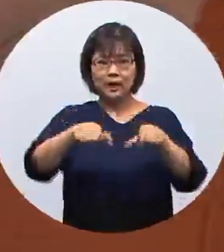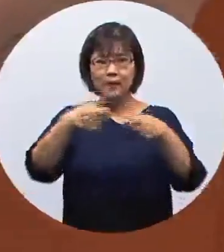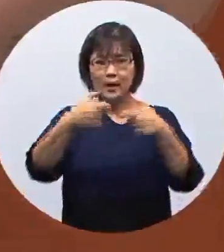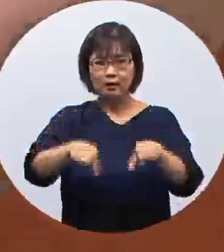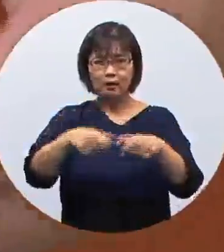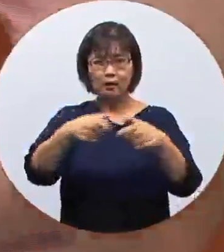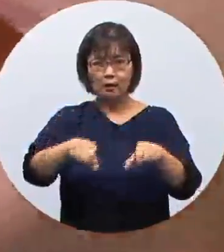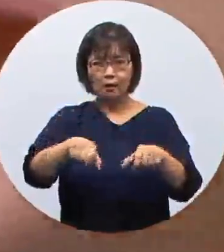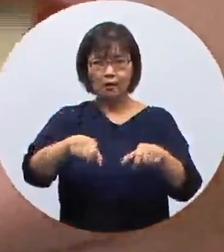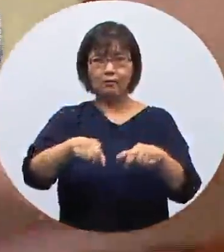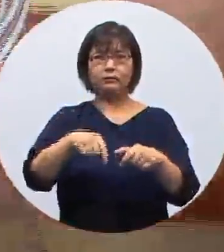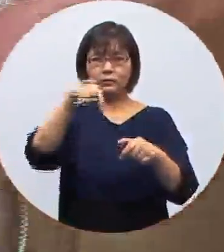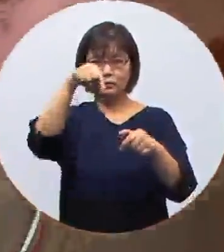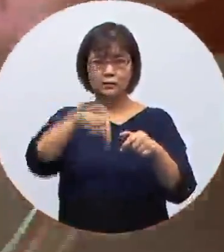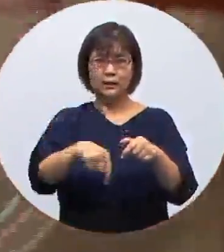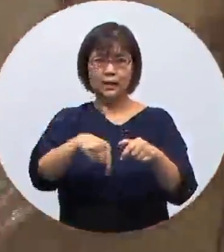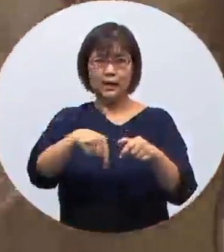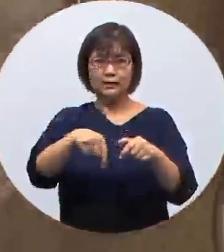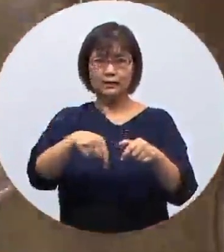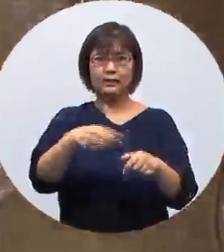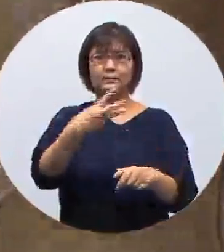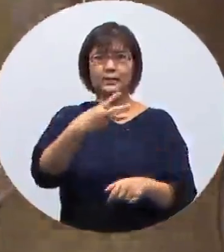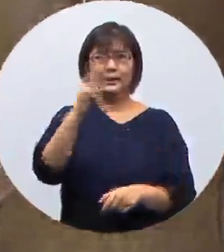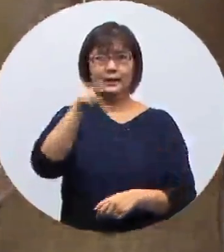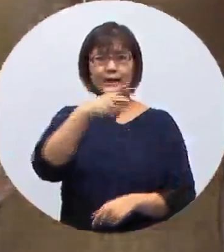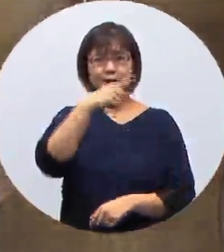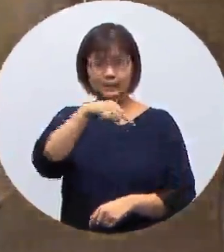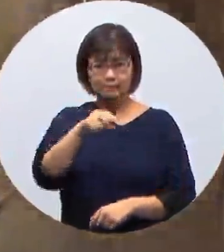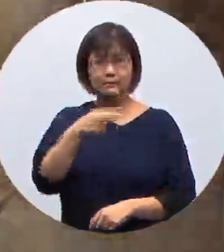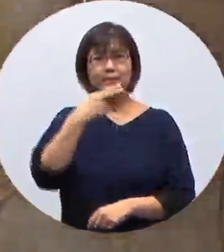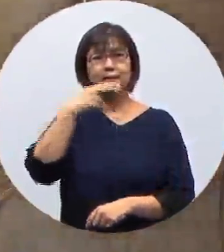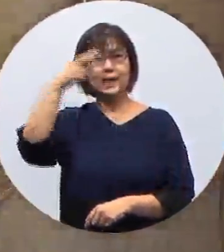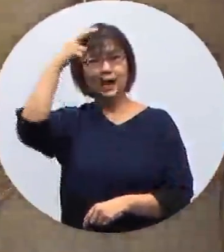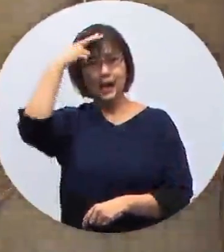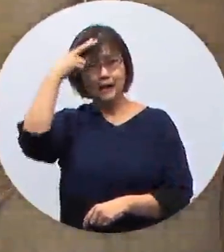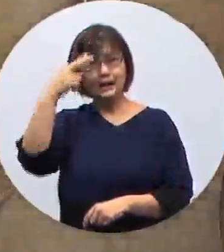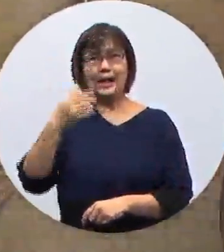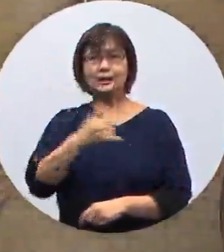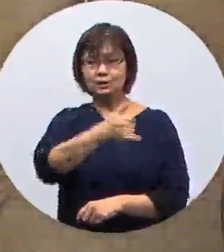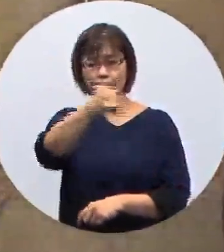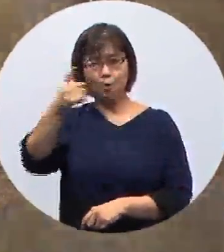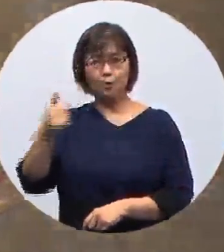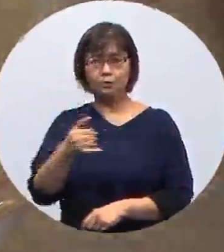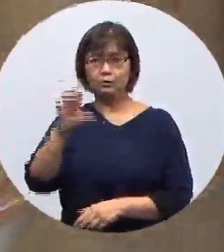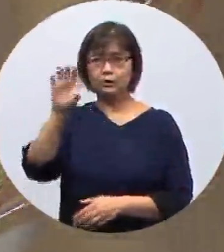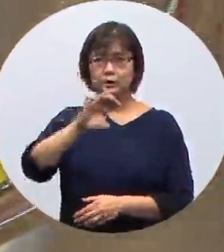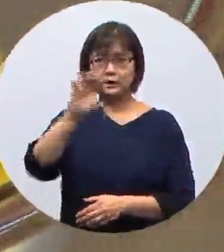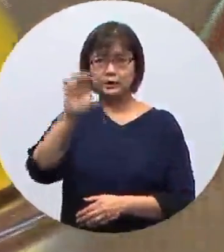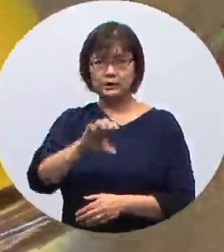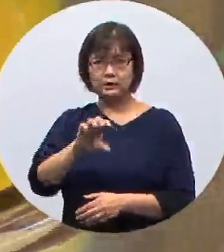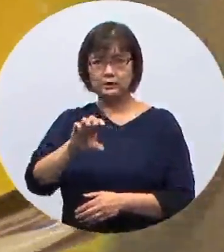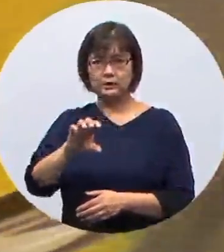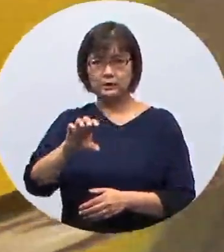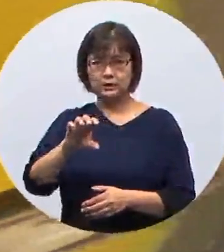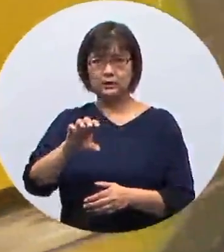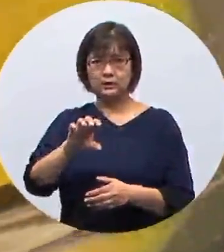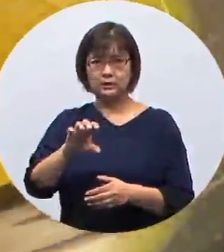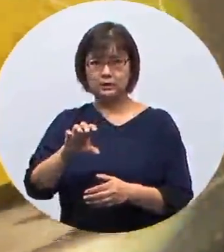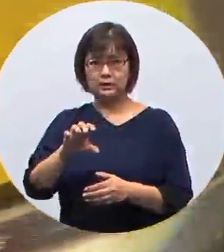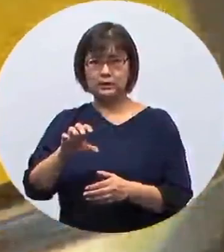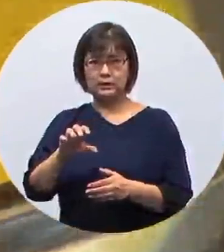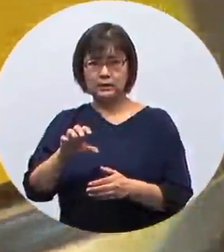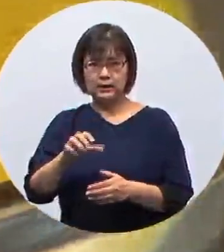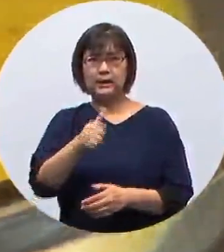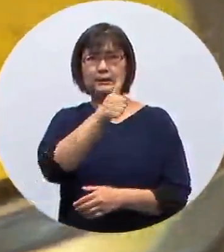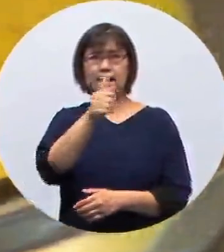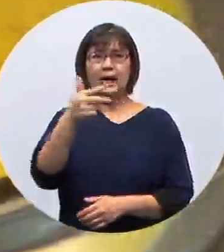では卵に調味料を入れます。みりんとお酒、 醤油と塩、 はい、最後にだし汁